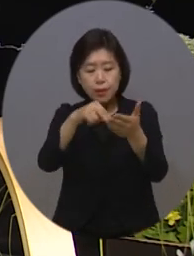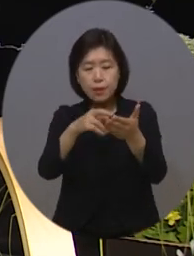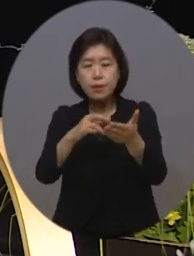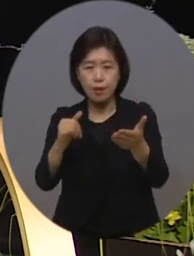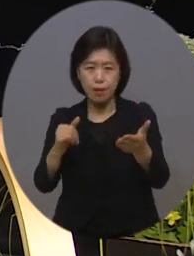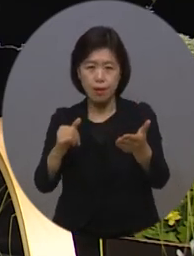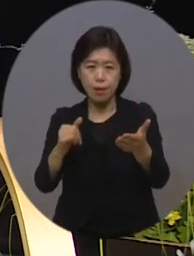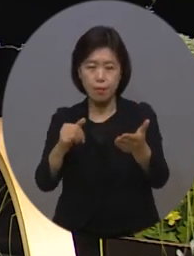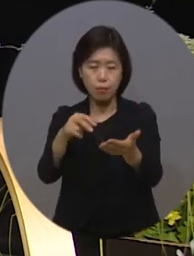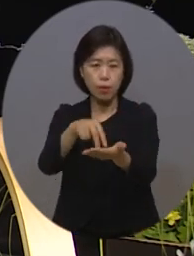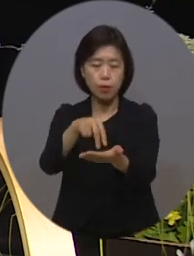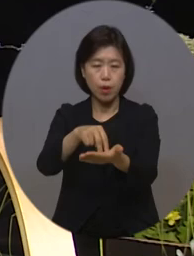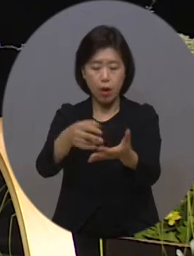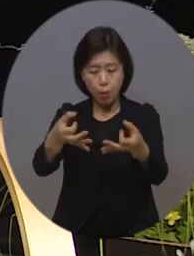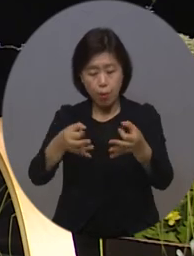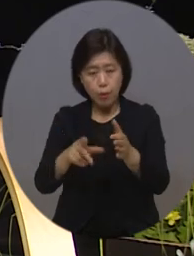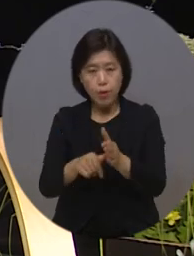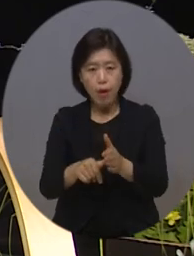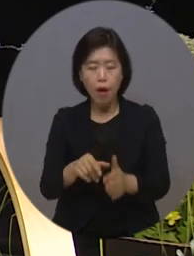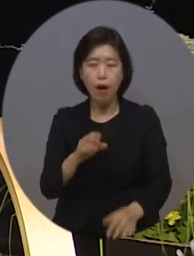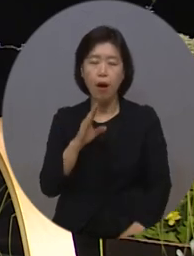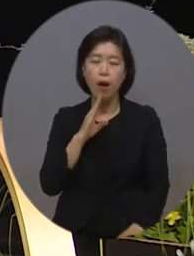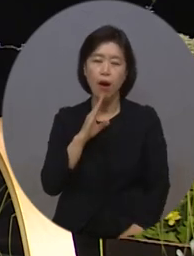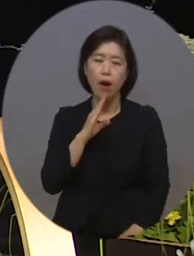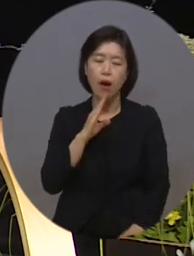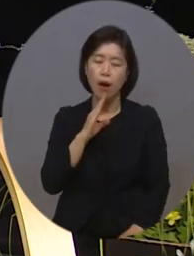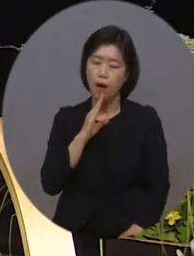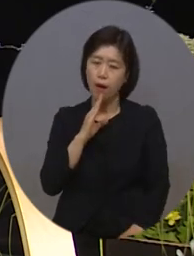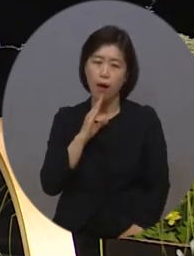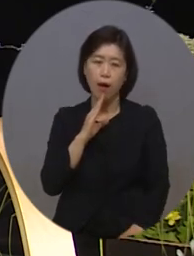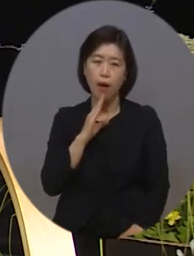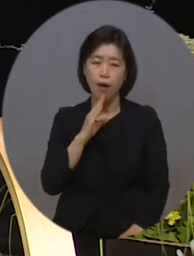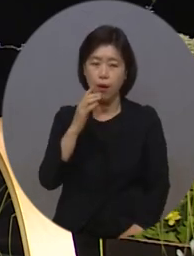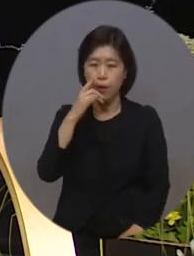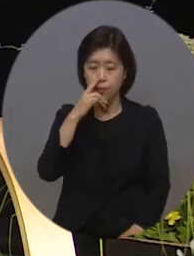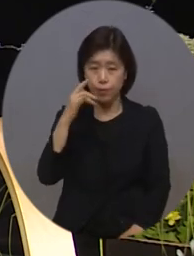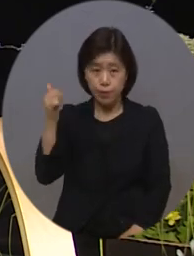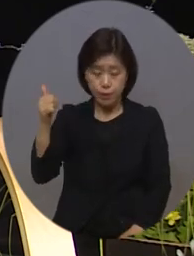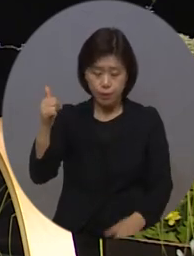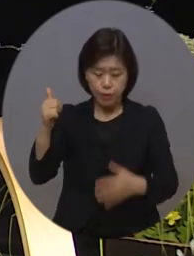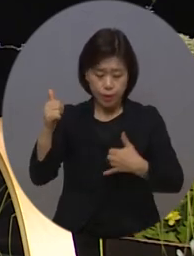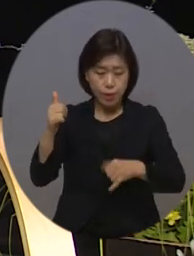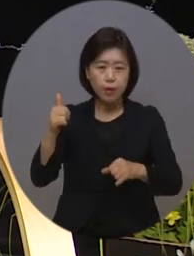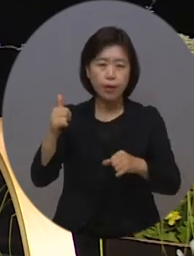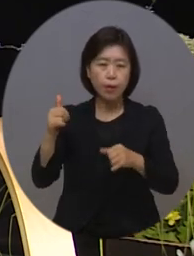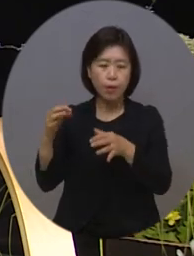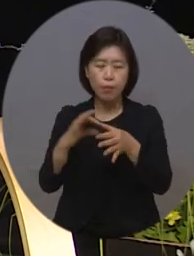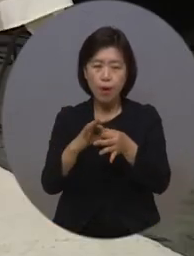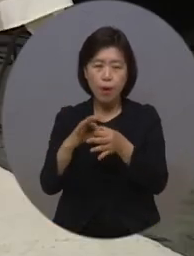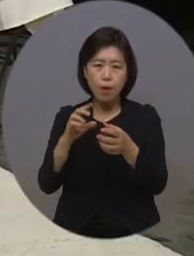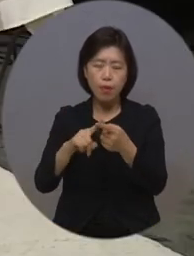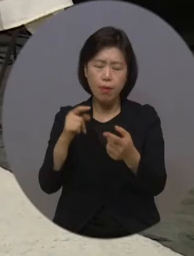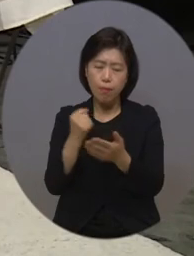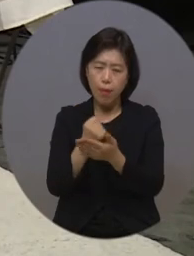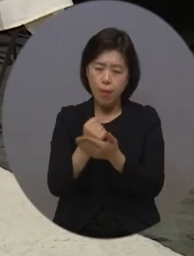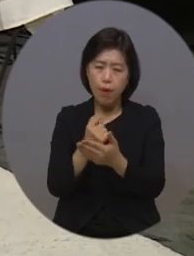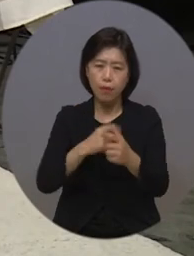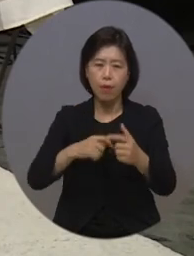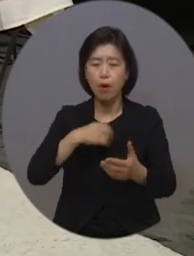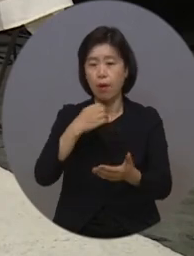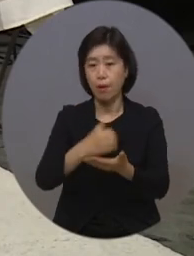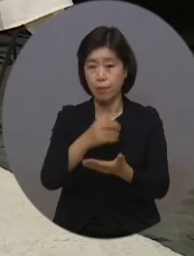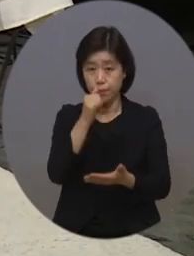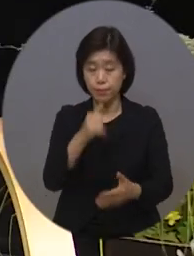대한 자식의 목매는 진심을 더욱 강하게 전달하고 있습니다. 이런